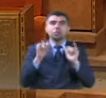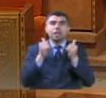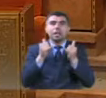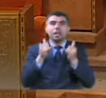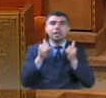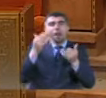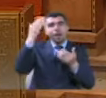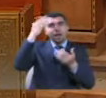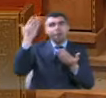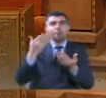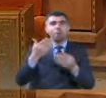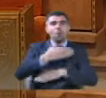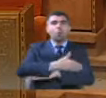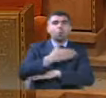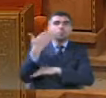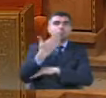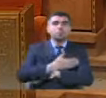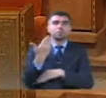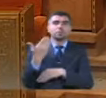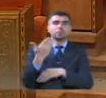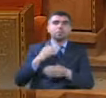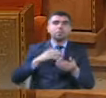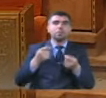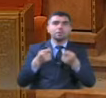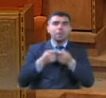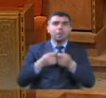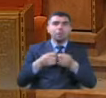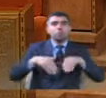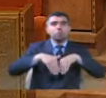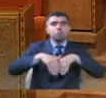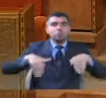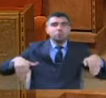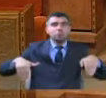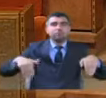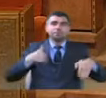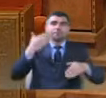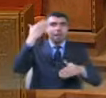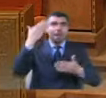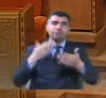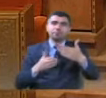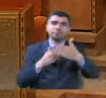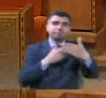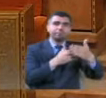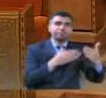الجزائر وحدوديه دفعتنا الى اتخاذ مثل هذه الاجراءات، واللازم ان نتابع